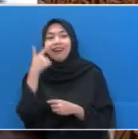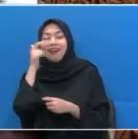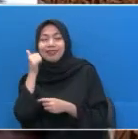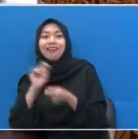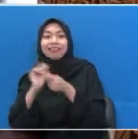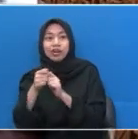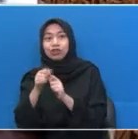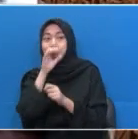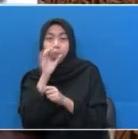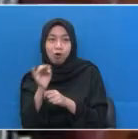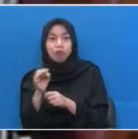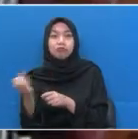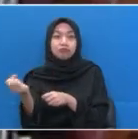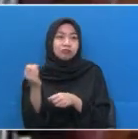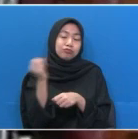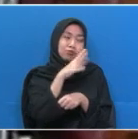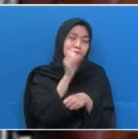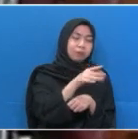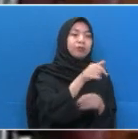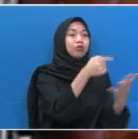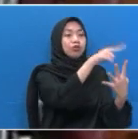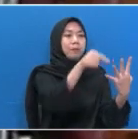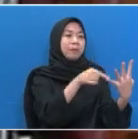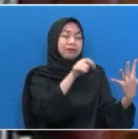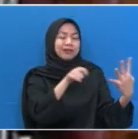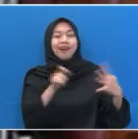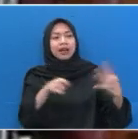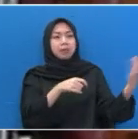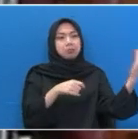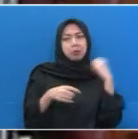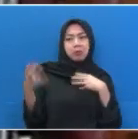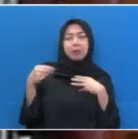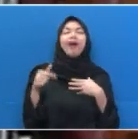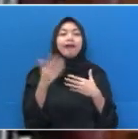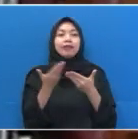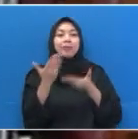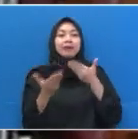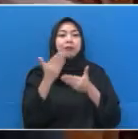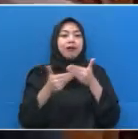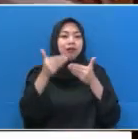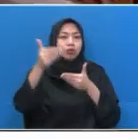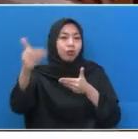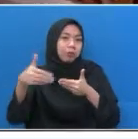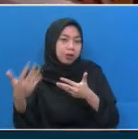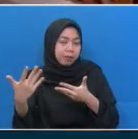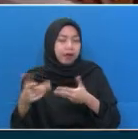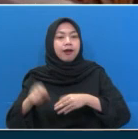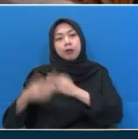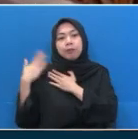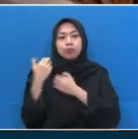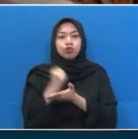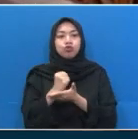nantinya akan menjadi pertimbangan Hakim dalam menentukan putusan kasus pembunuhan Yosua tim liputan Kompas